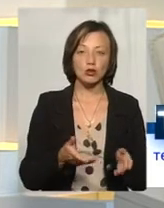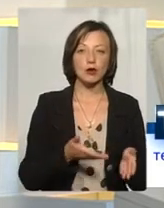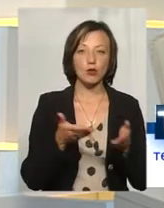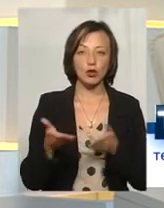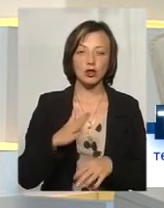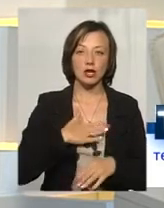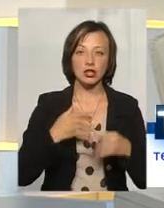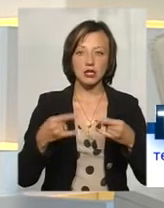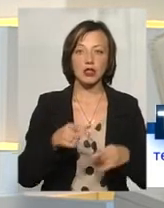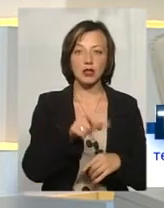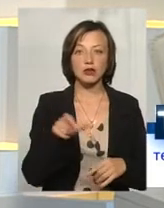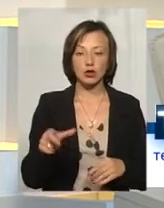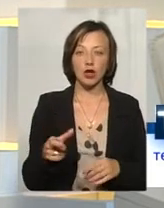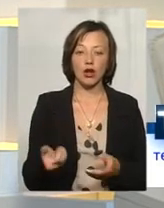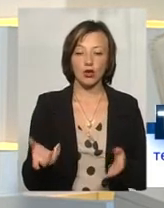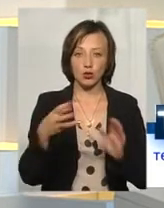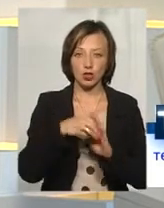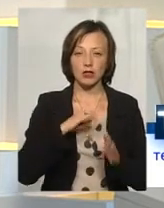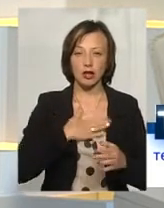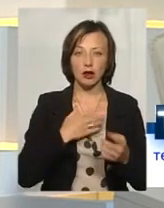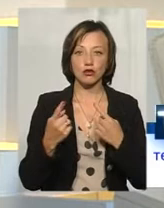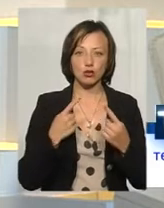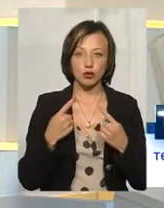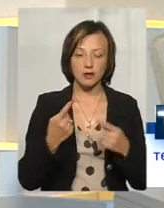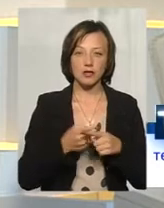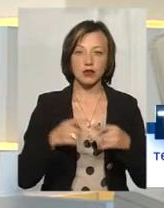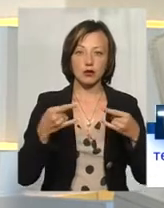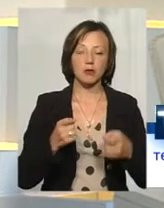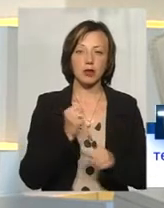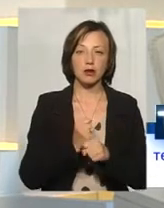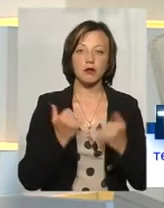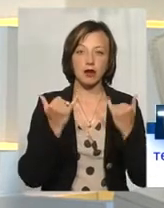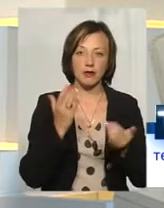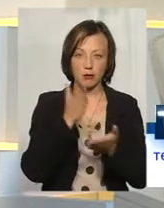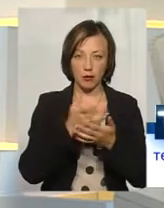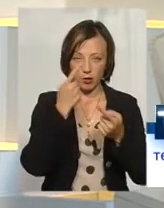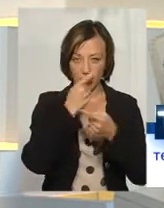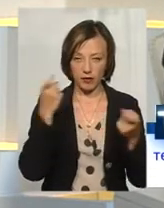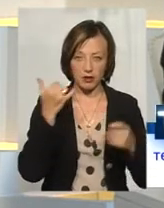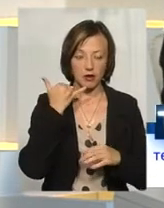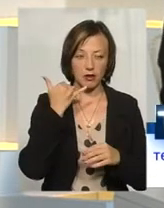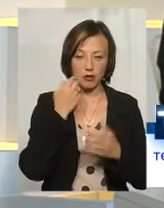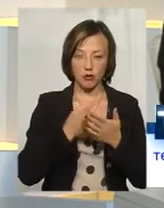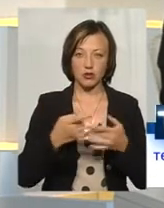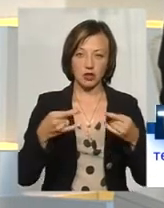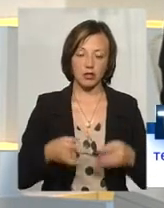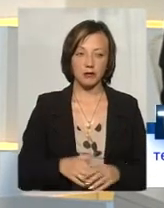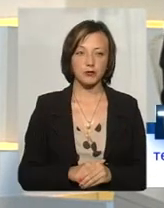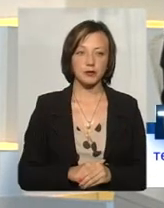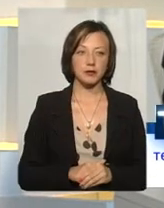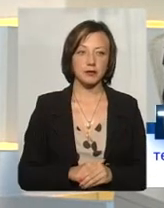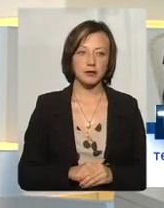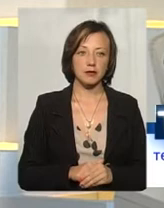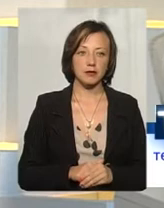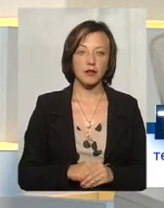запрошую наших телеглядачів долучатись і до нашої розмови у цій студії. Працюємо для вас у прямому ефірі. Телефони бачите на екранах,